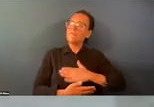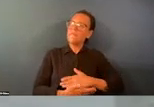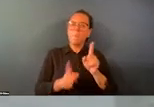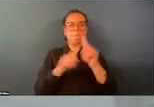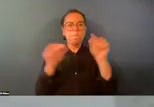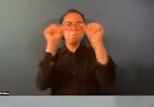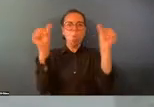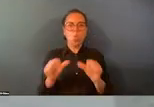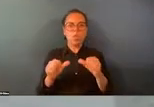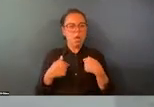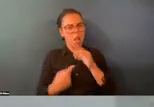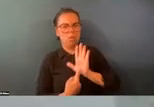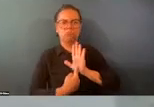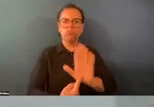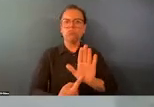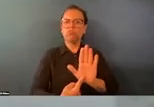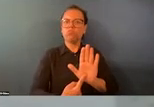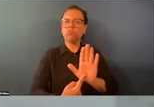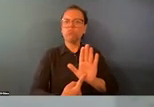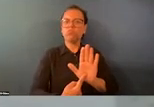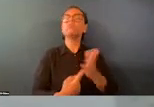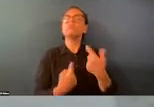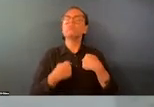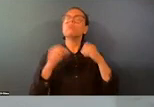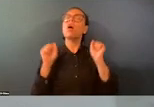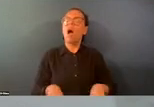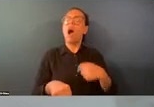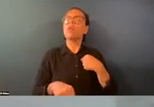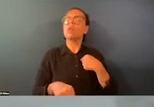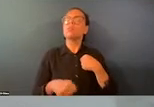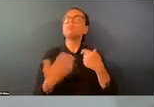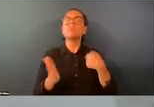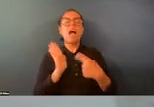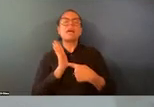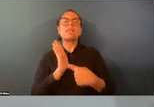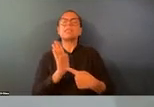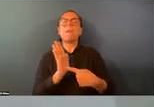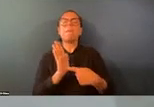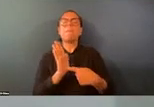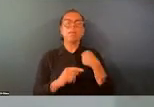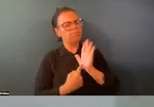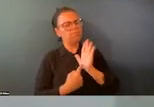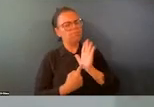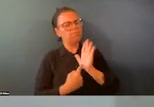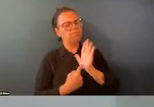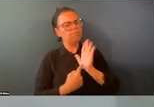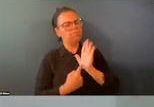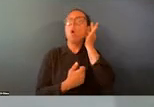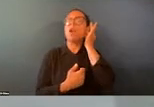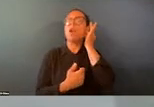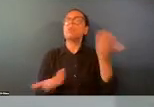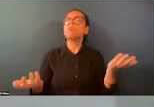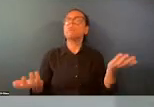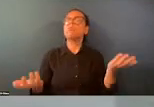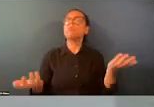готовыми показать на деле. Если ты имеешь достаточно знания и ты готов вовлечься в